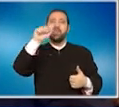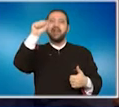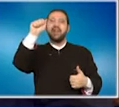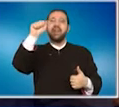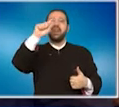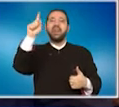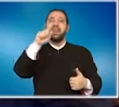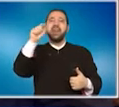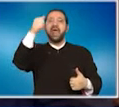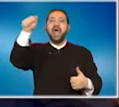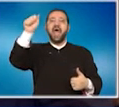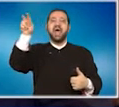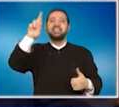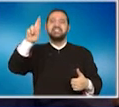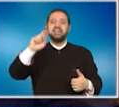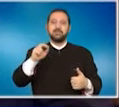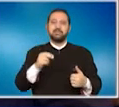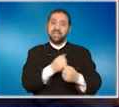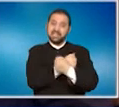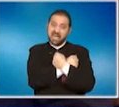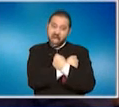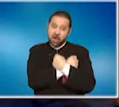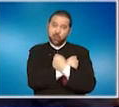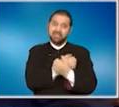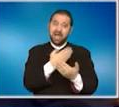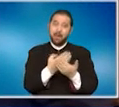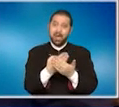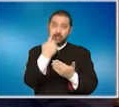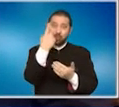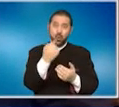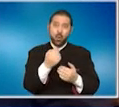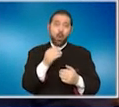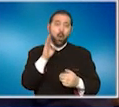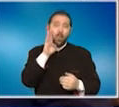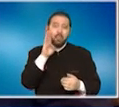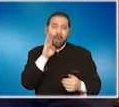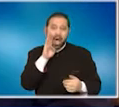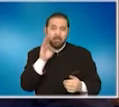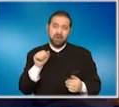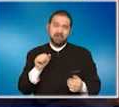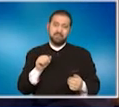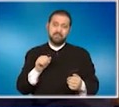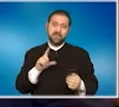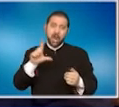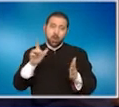Prietenia cu Lazar. Apoi dragostea față de o mamă